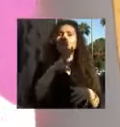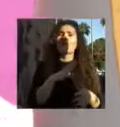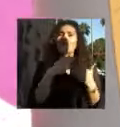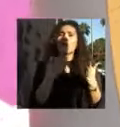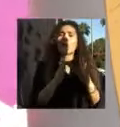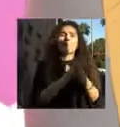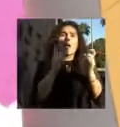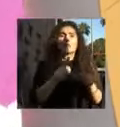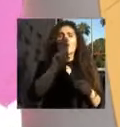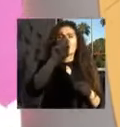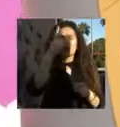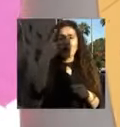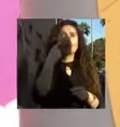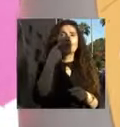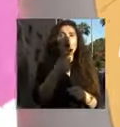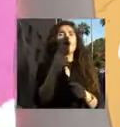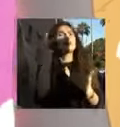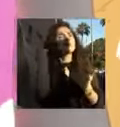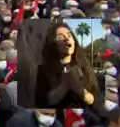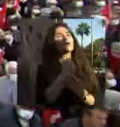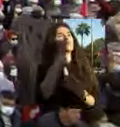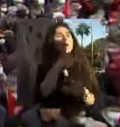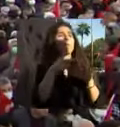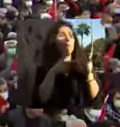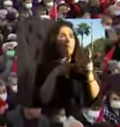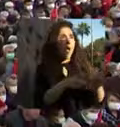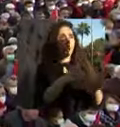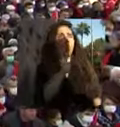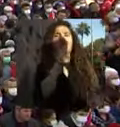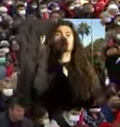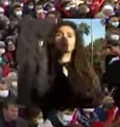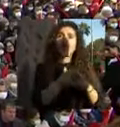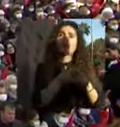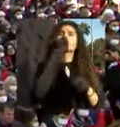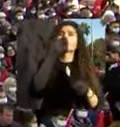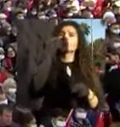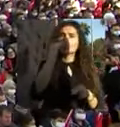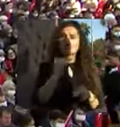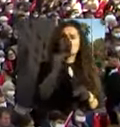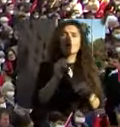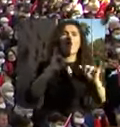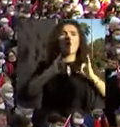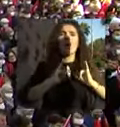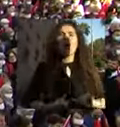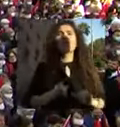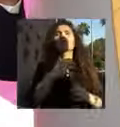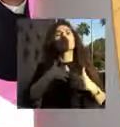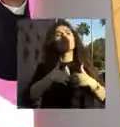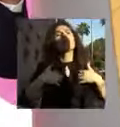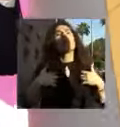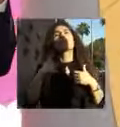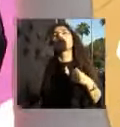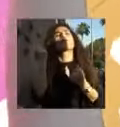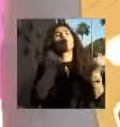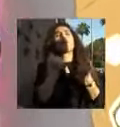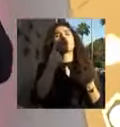Mersin sadece kazanacağı metroyla süratli, ucuz, konforlu, güvenli bir toplu